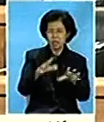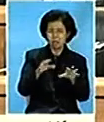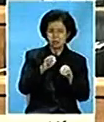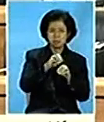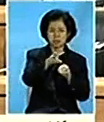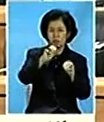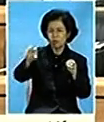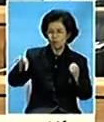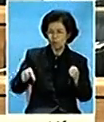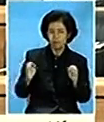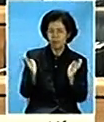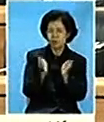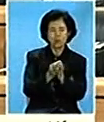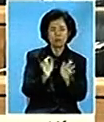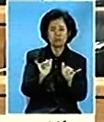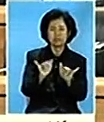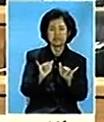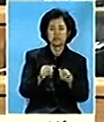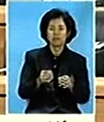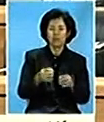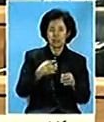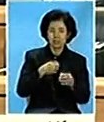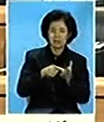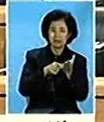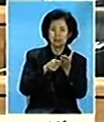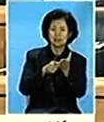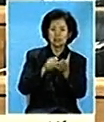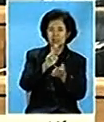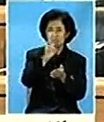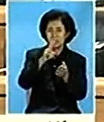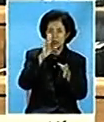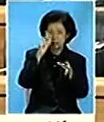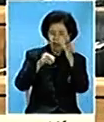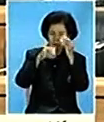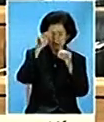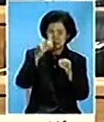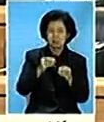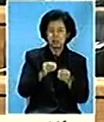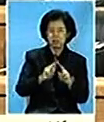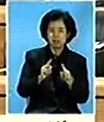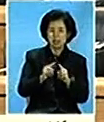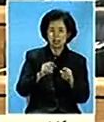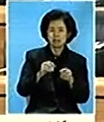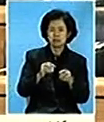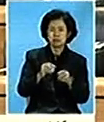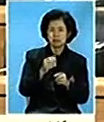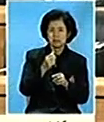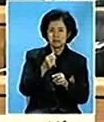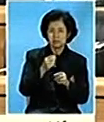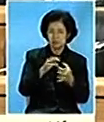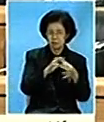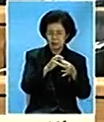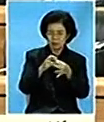ายกันยังไม่บูรณาการอยากให้นำเสนอในเรื่องของการใช้ระบบข้อมูลสารสนเทศภูมิศาสตร์ซึ่งจะเชื่อมโย